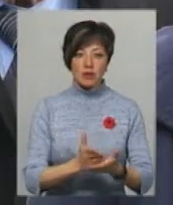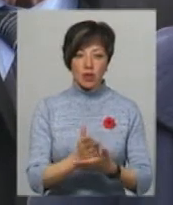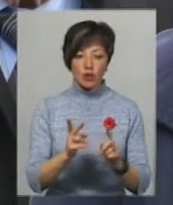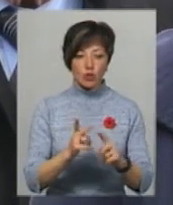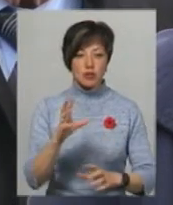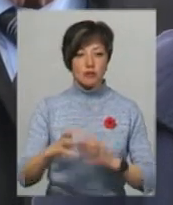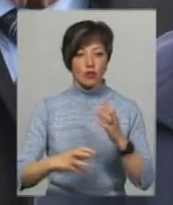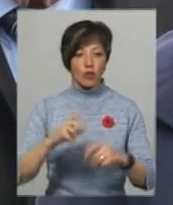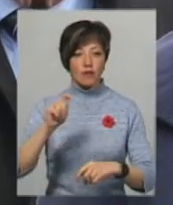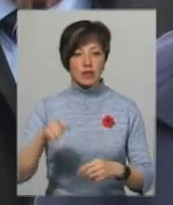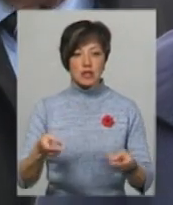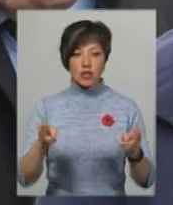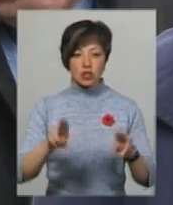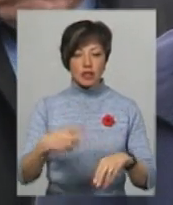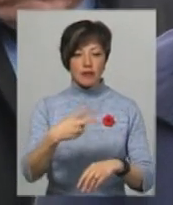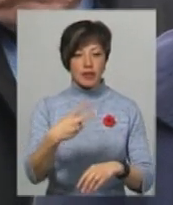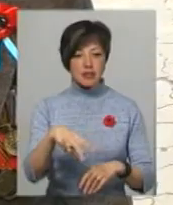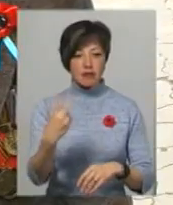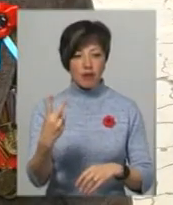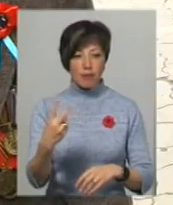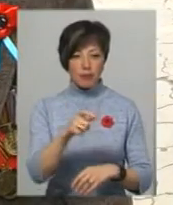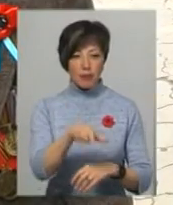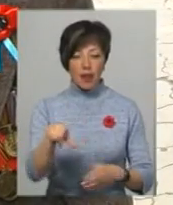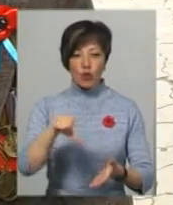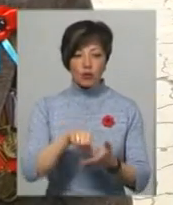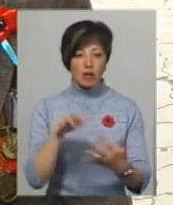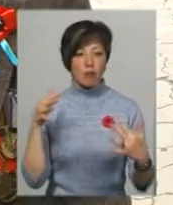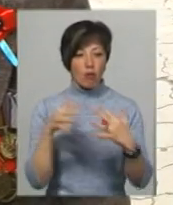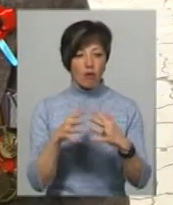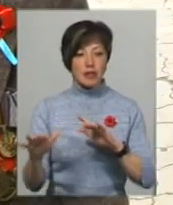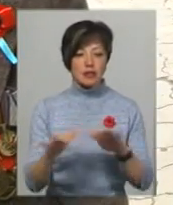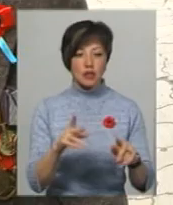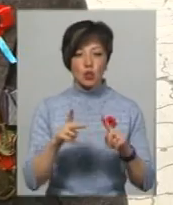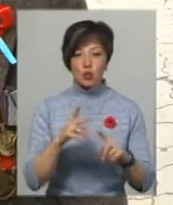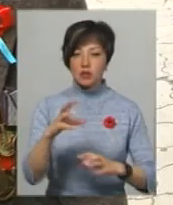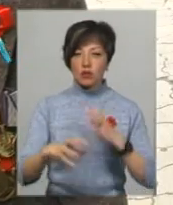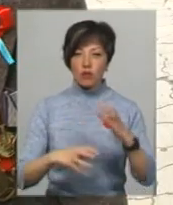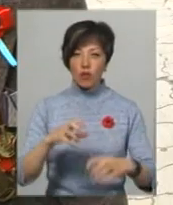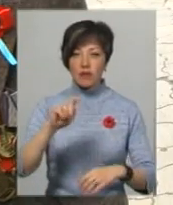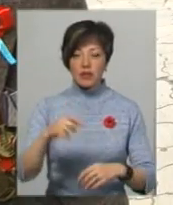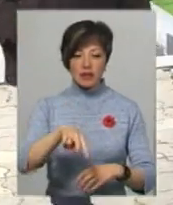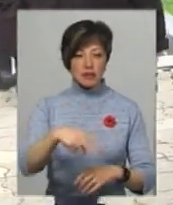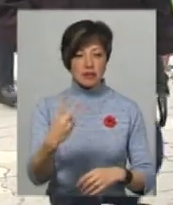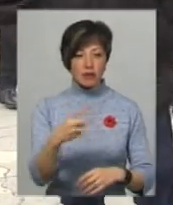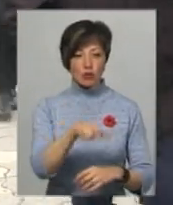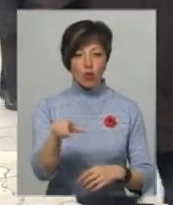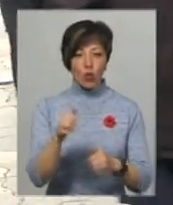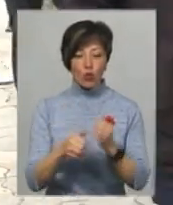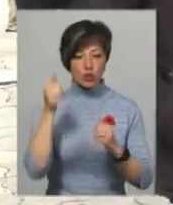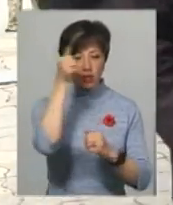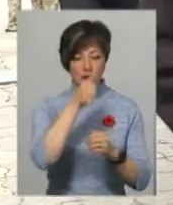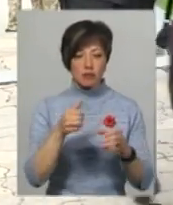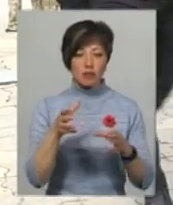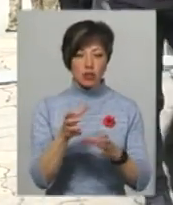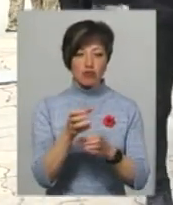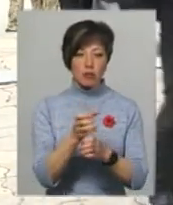Другої світової війни залишилось 22. Учасники бойових дій Другої світової війни – 22 чоловіки. Кожен рік він все менше